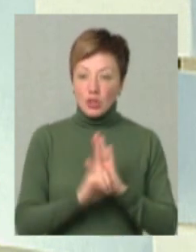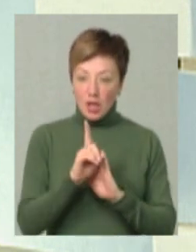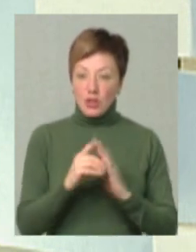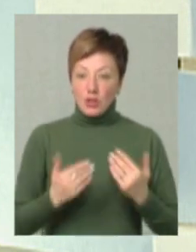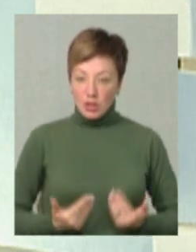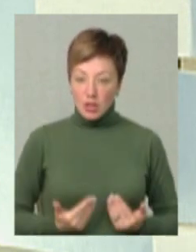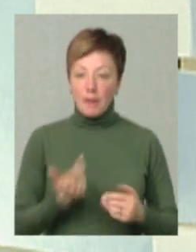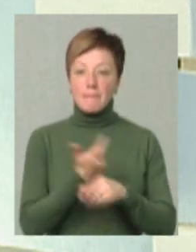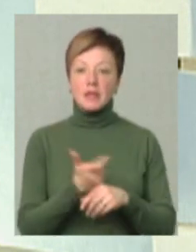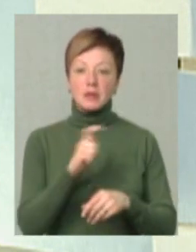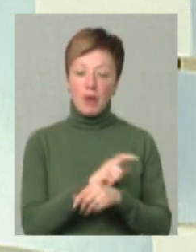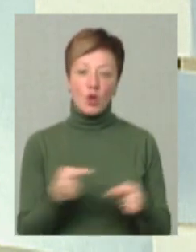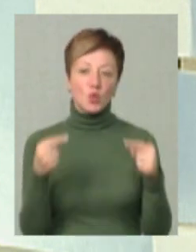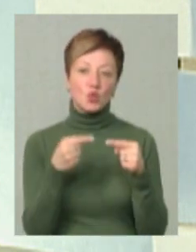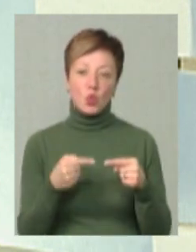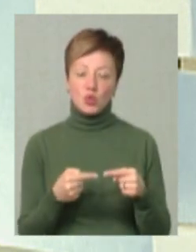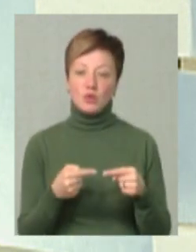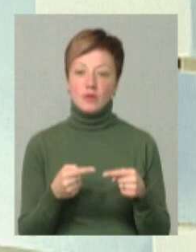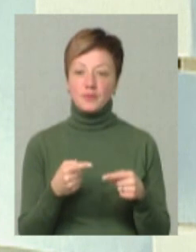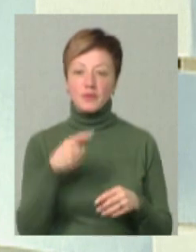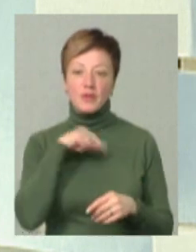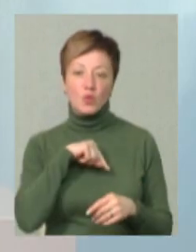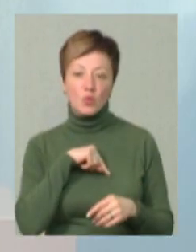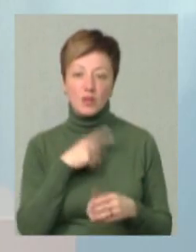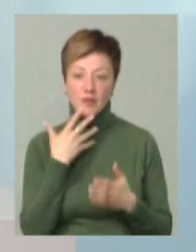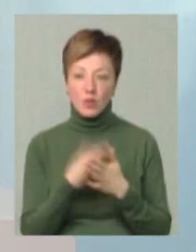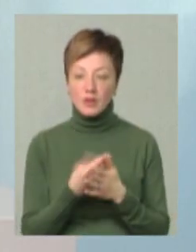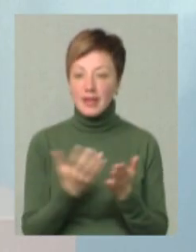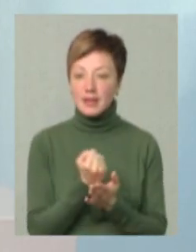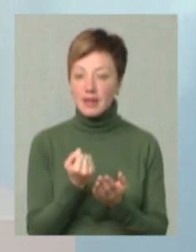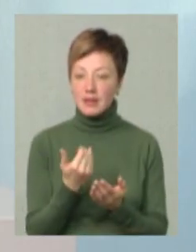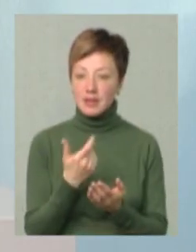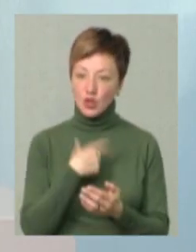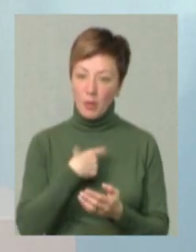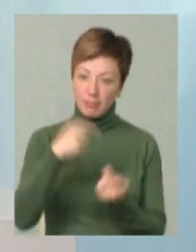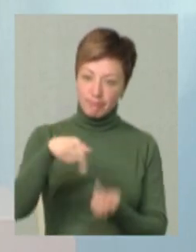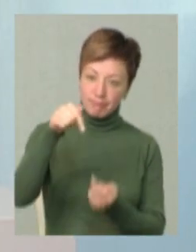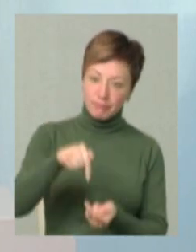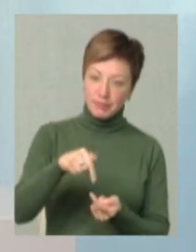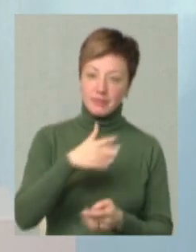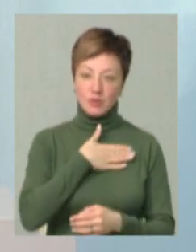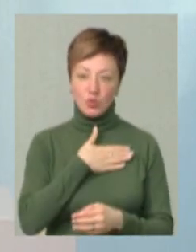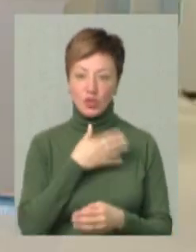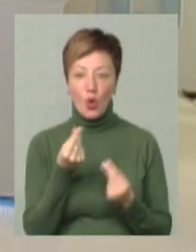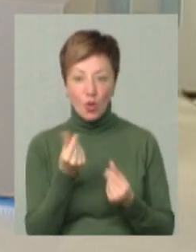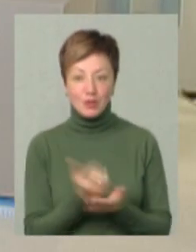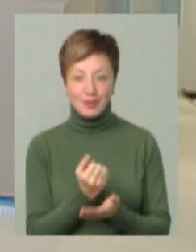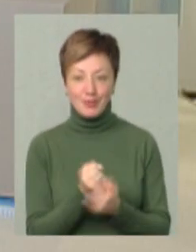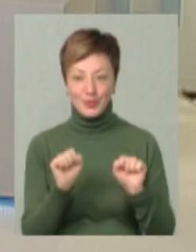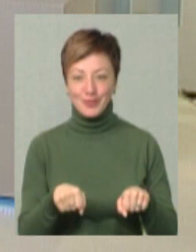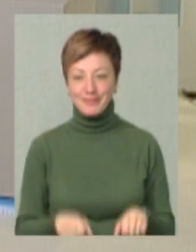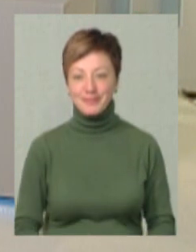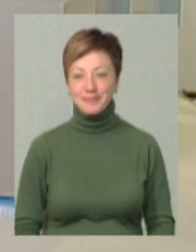процеси, вони можуть максимально точно визначити свої внутрішні якості і знайти заняття, яке буде їм до душі і ще гроші буде